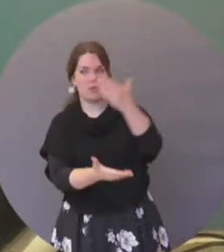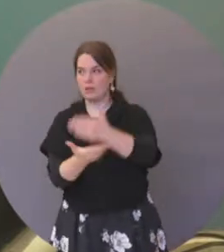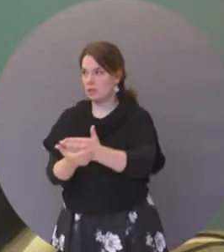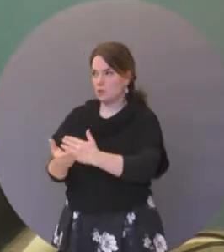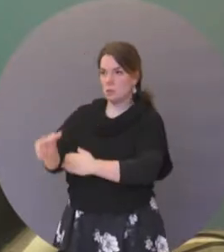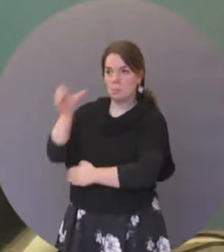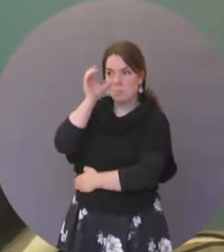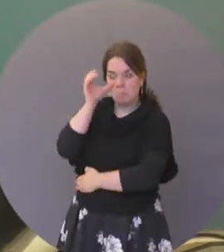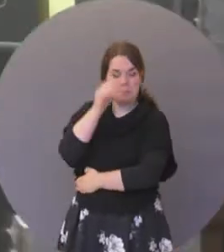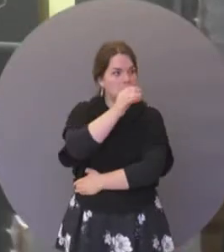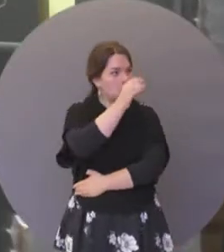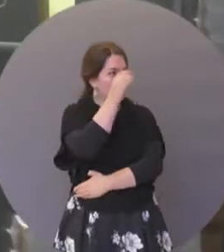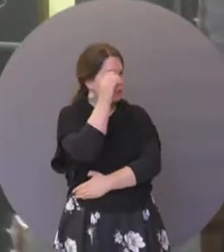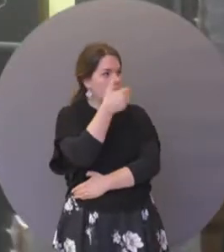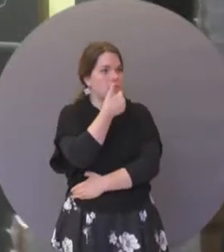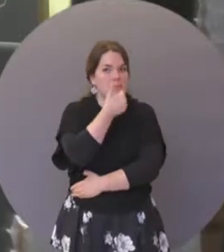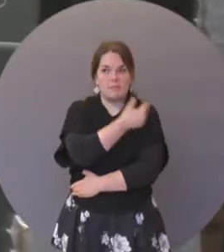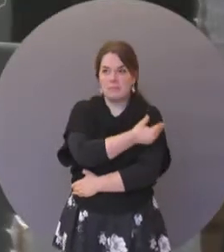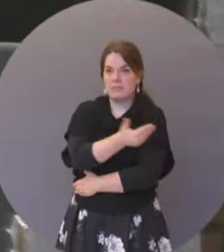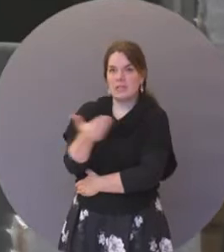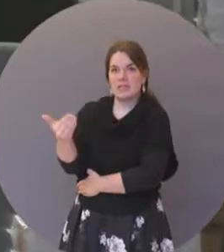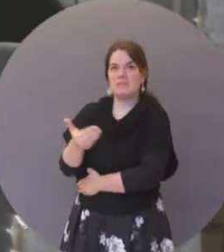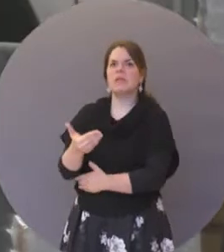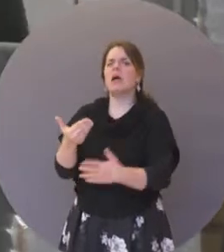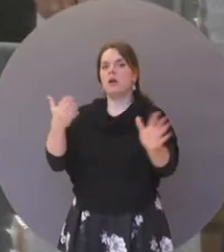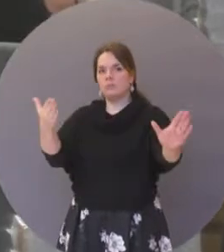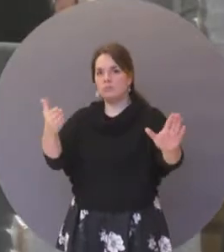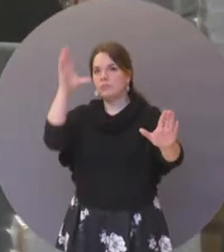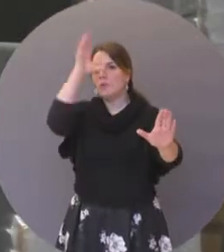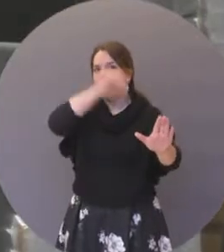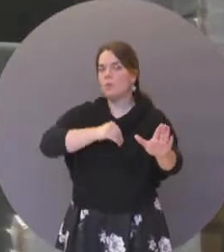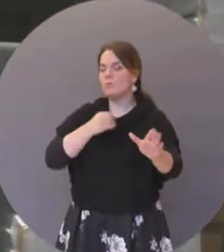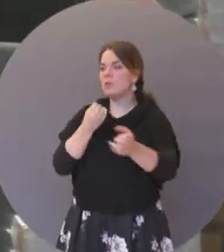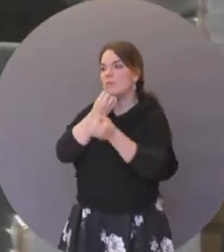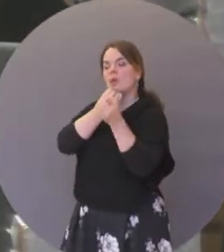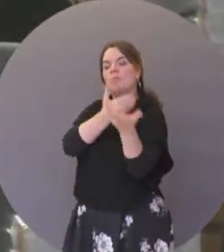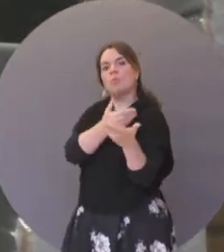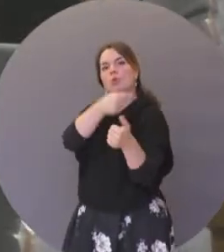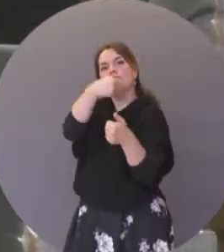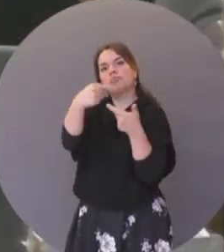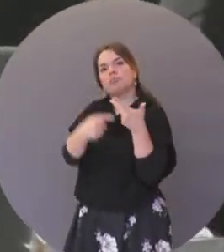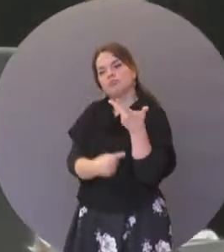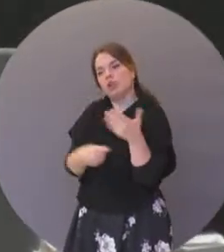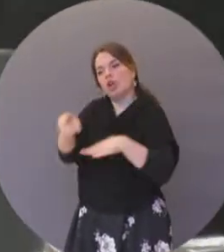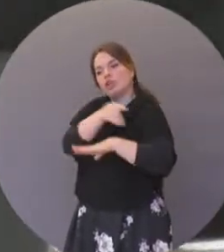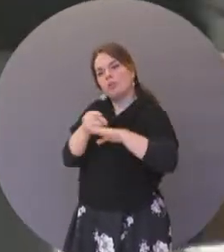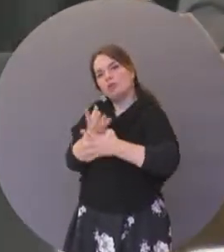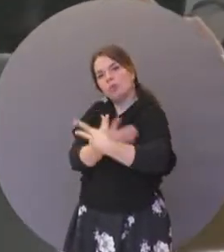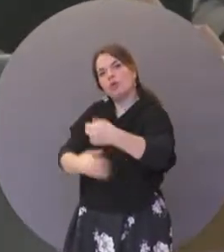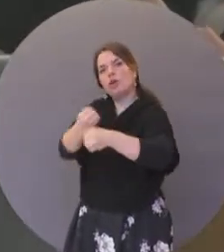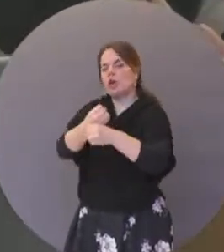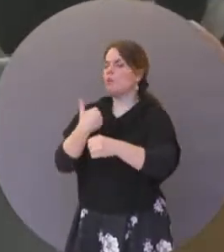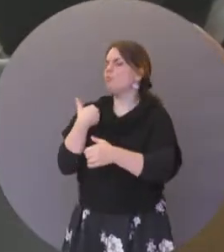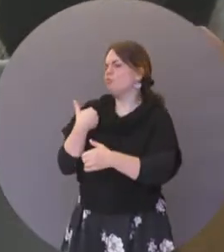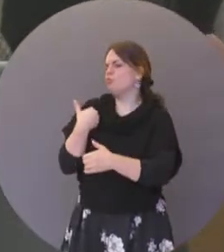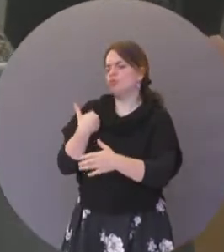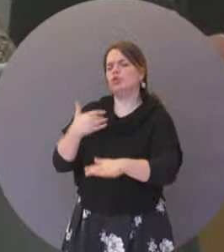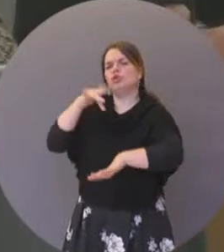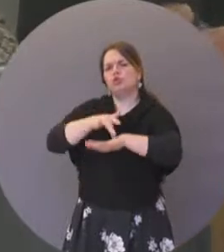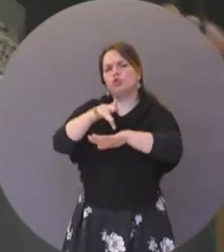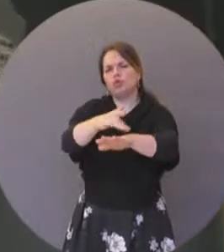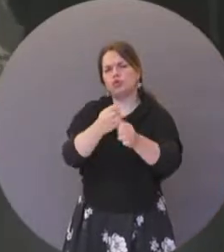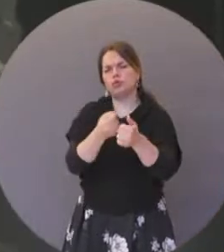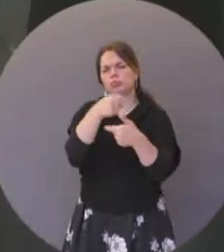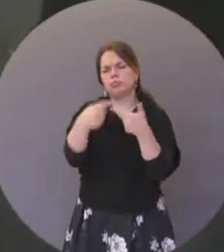rappellerai les les différents dispositifs qui ont qui sont mis en place par le département dont j'ai déjà fait les numérations tout à l'heure la SS